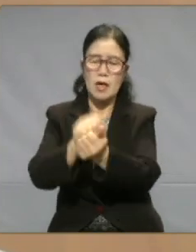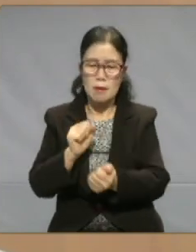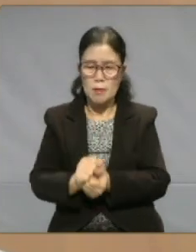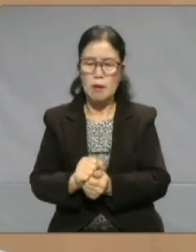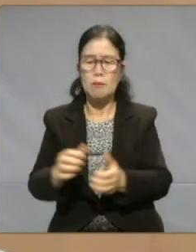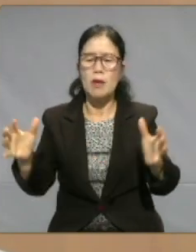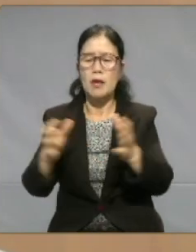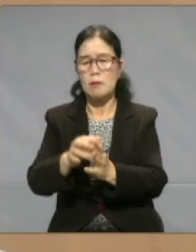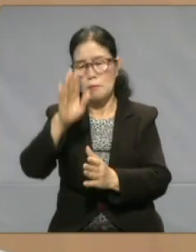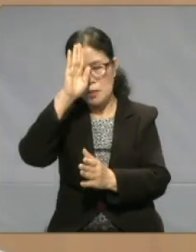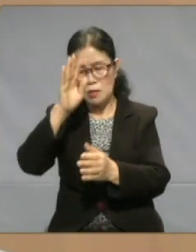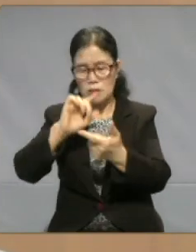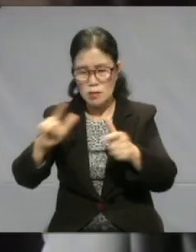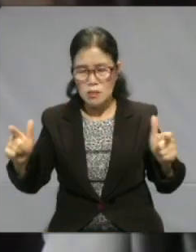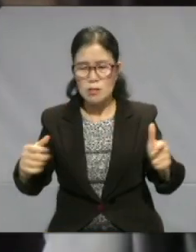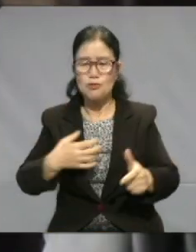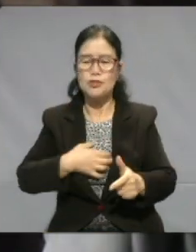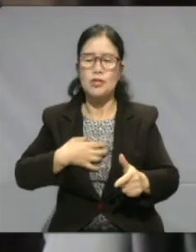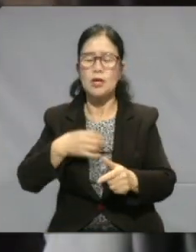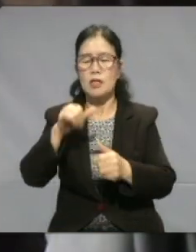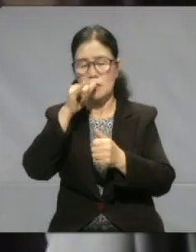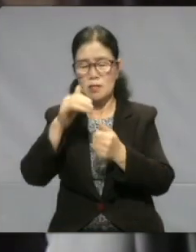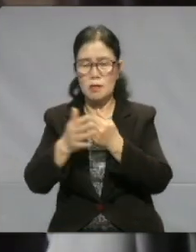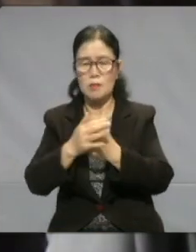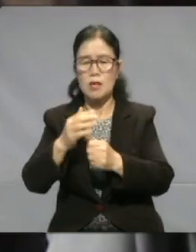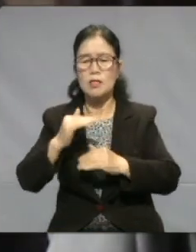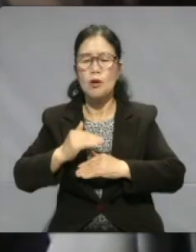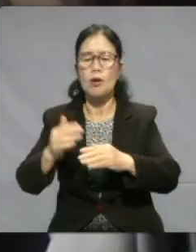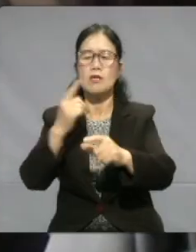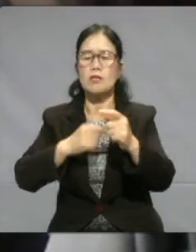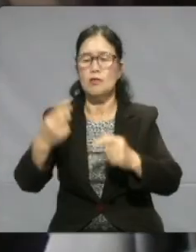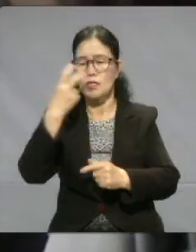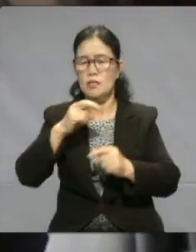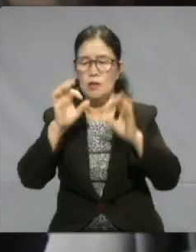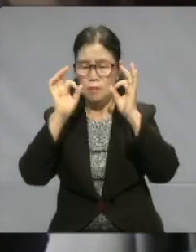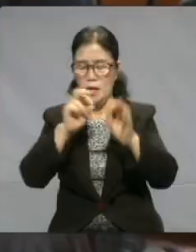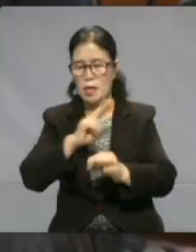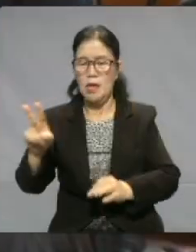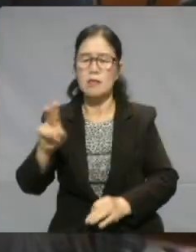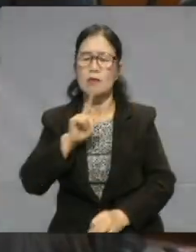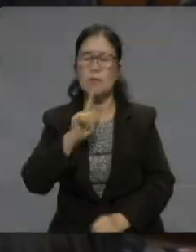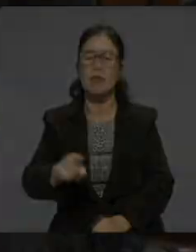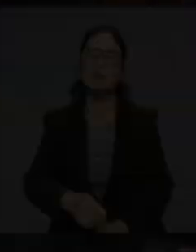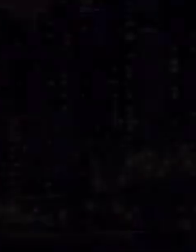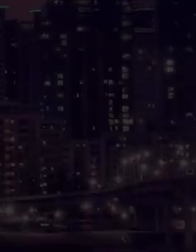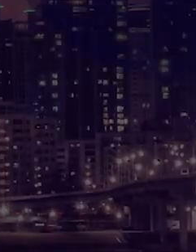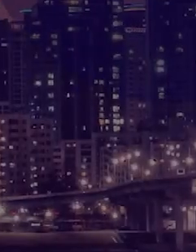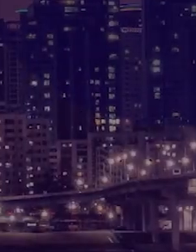합병증 등의 우려가 있어 경과를 더 지켜봐야 하는 상태라고 덧붙였습니다.